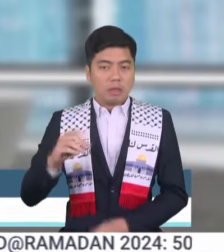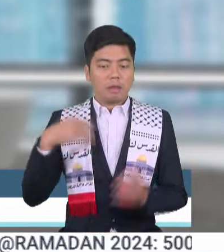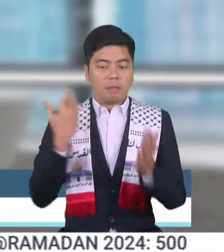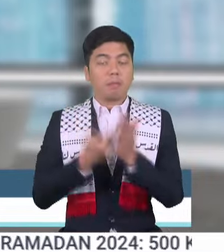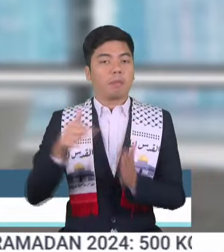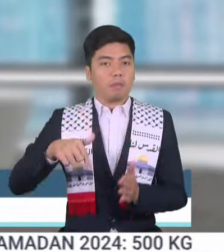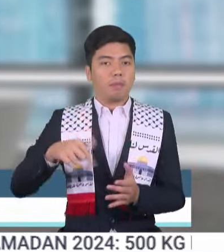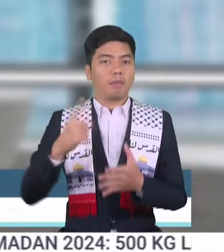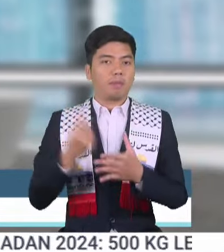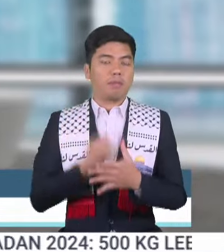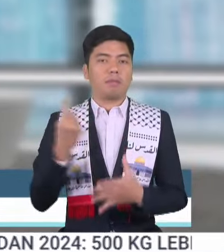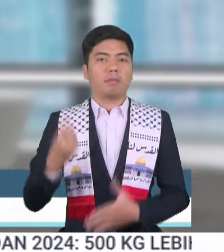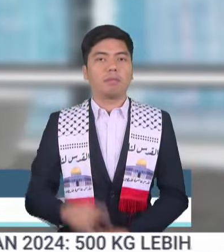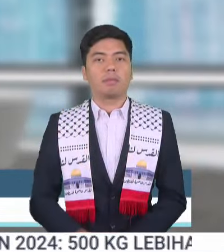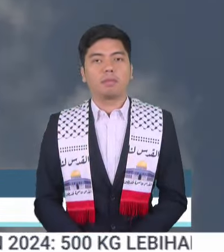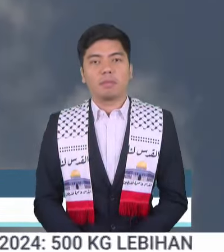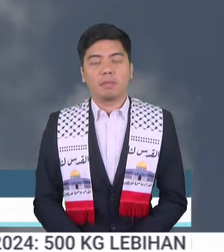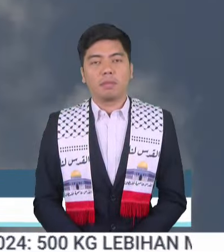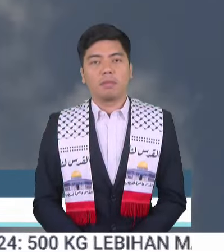99.78% sehingga bulan ini.